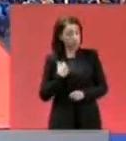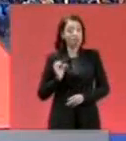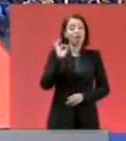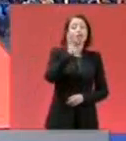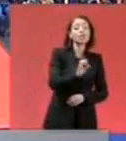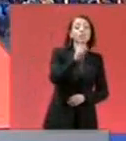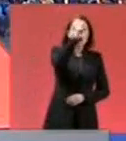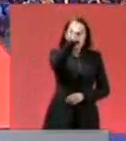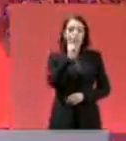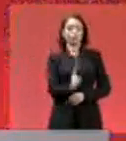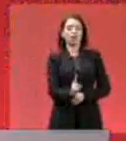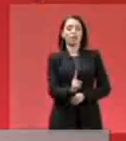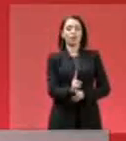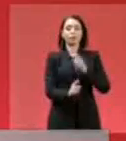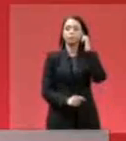φτάσουμε στο 1-1.